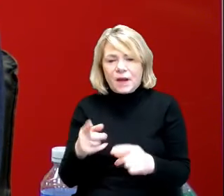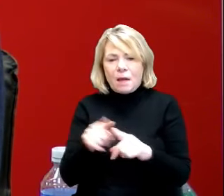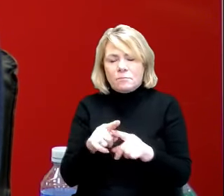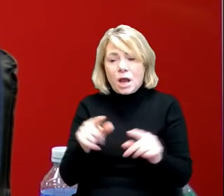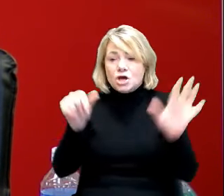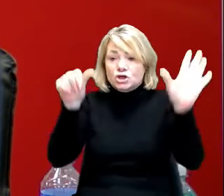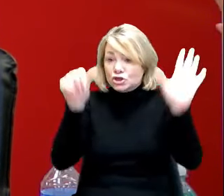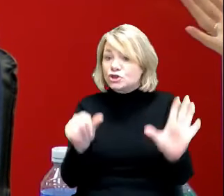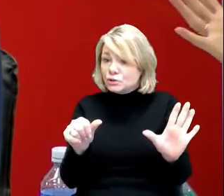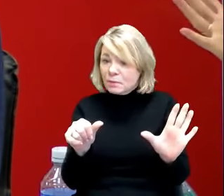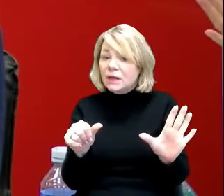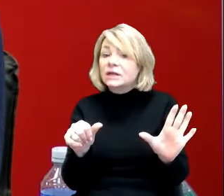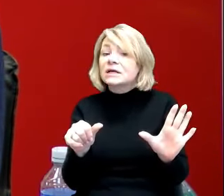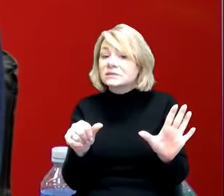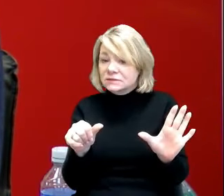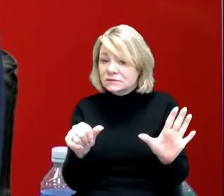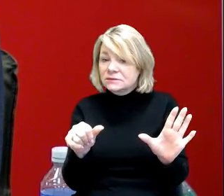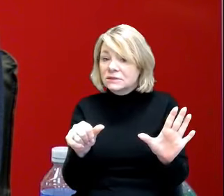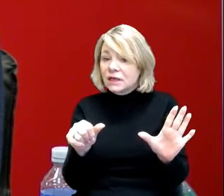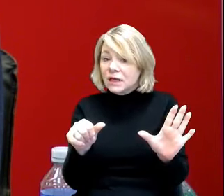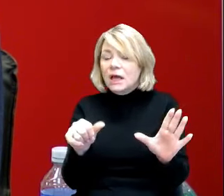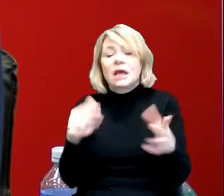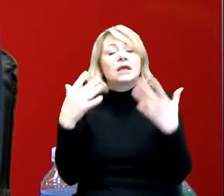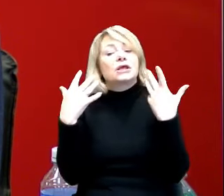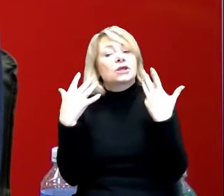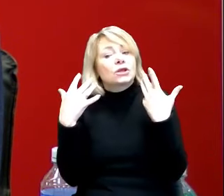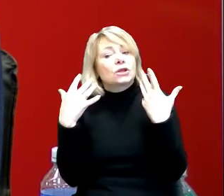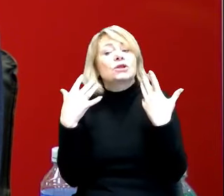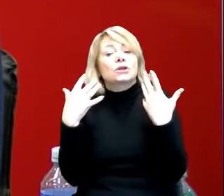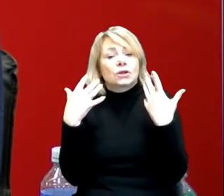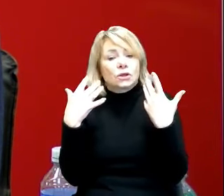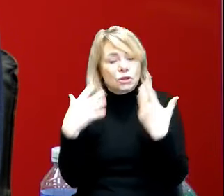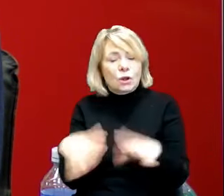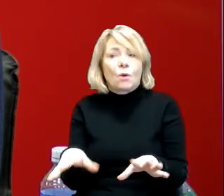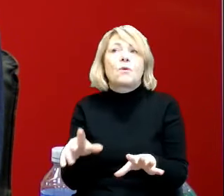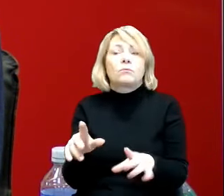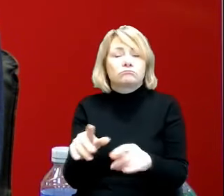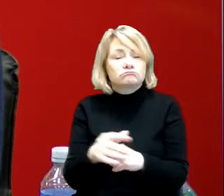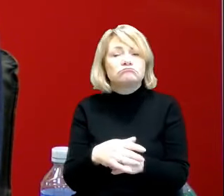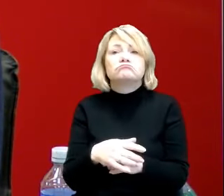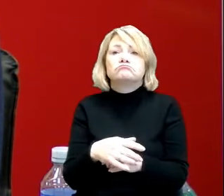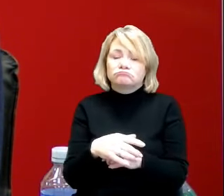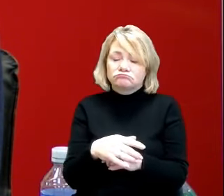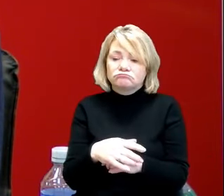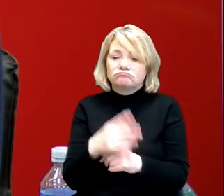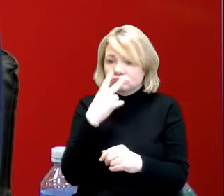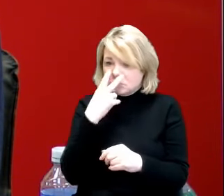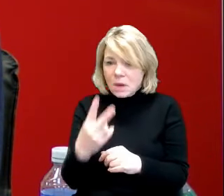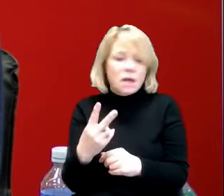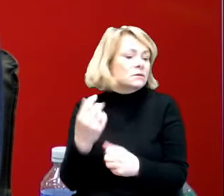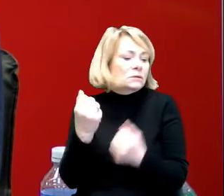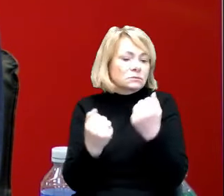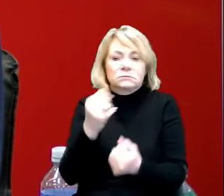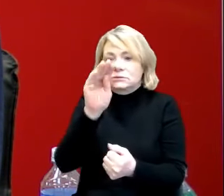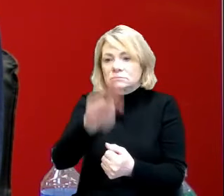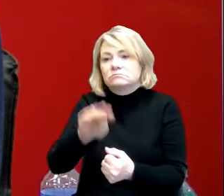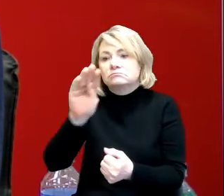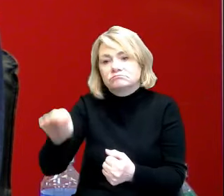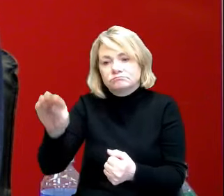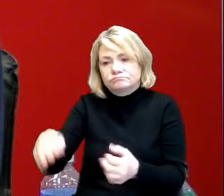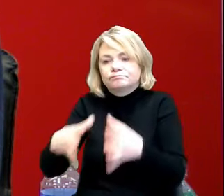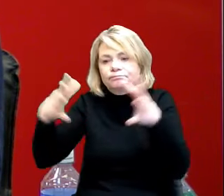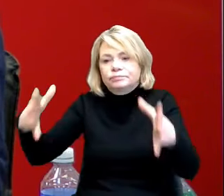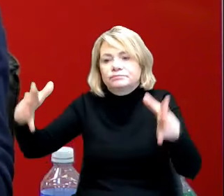periodas praeitų metų turiu omeny jisai leidžia tikėtis kad skaičiai parkavimo vietų bus ženkliai didesni nei